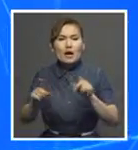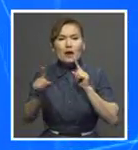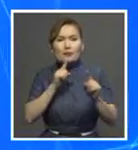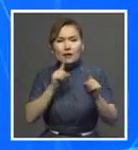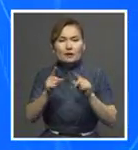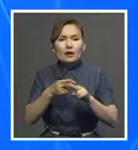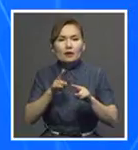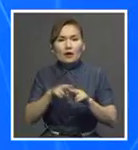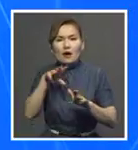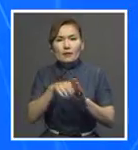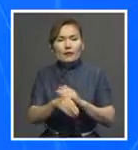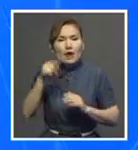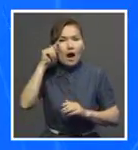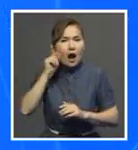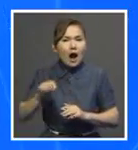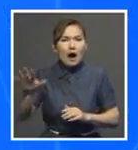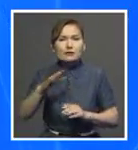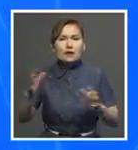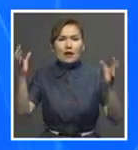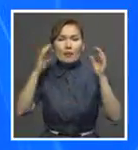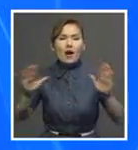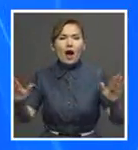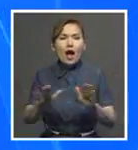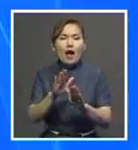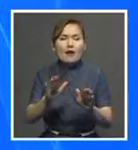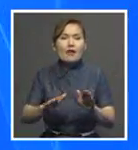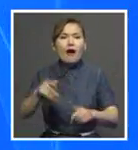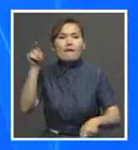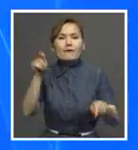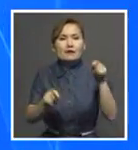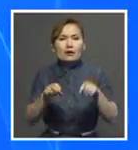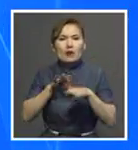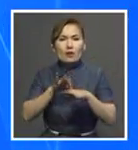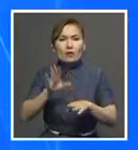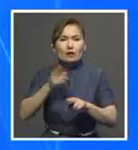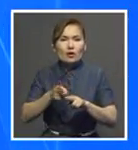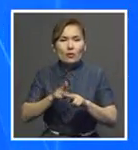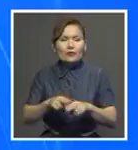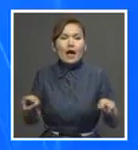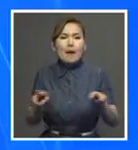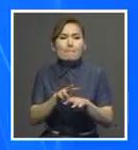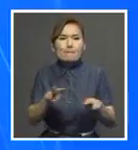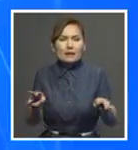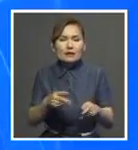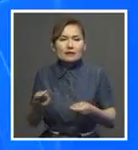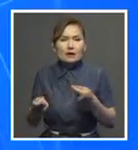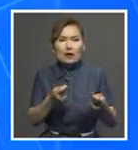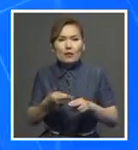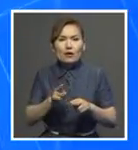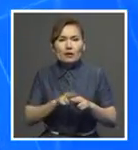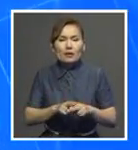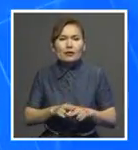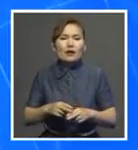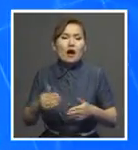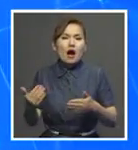семинар, конференциялармен қатар Азия радиосының ән фестивалі өткізіледі. Шараны ақпарат және коммуникация салар министрлігі, Азия тынық